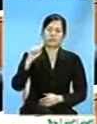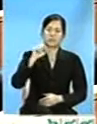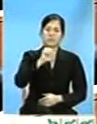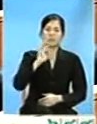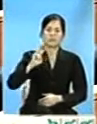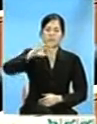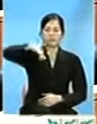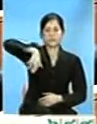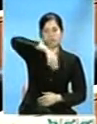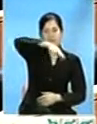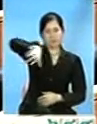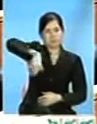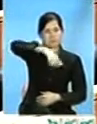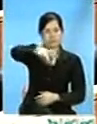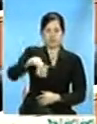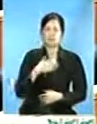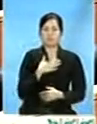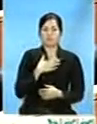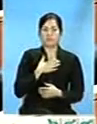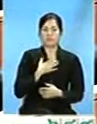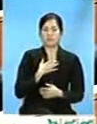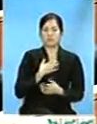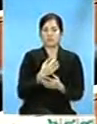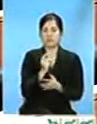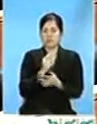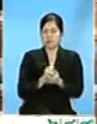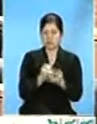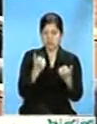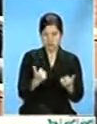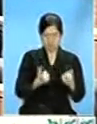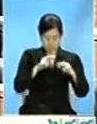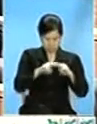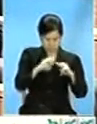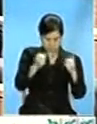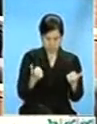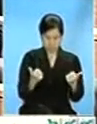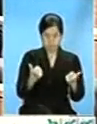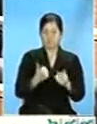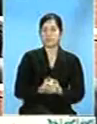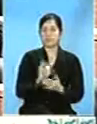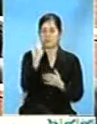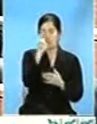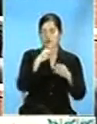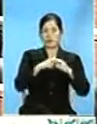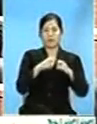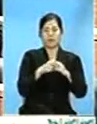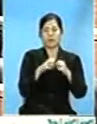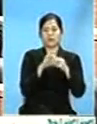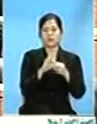การครับว่าพวกเราทุกคนที่นั่งอยู่ในที่นี้ไม่มีใครมีปัญหากับ